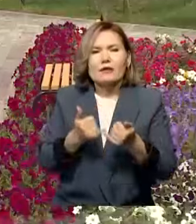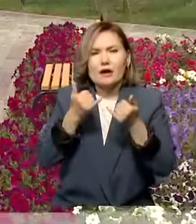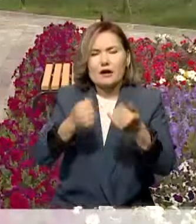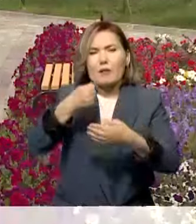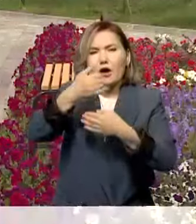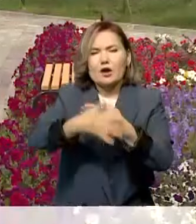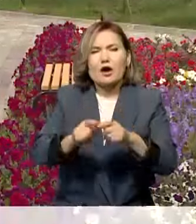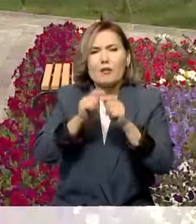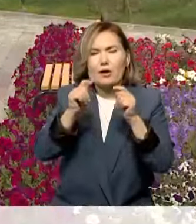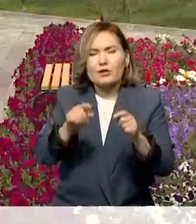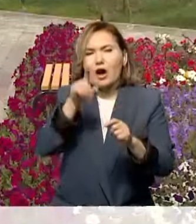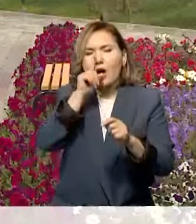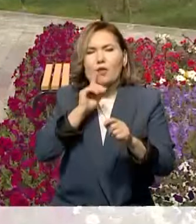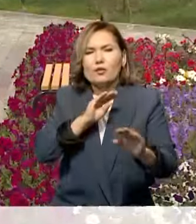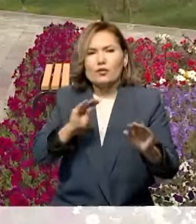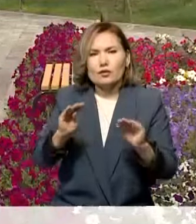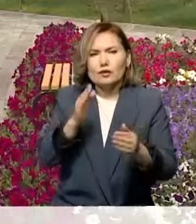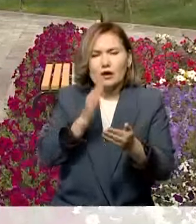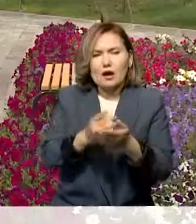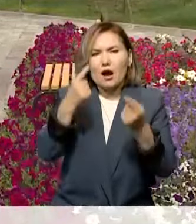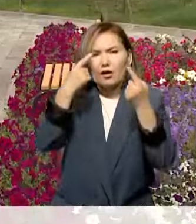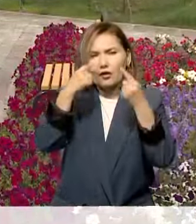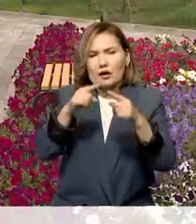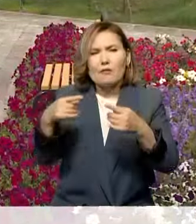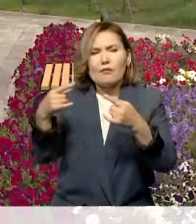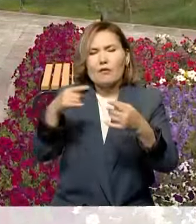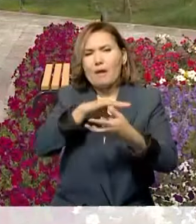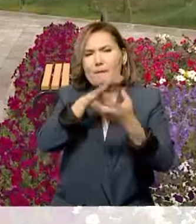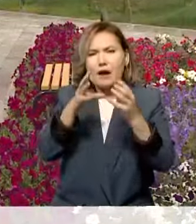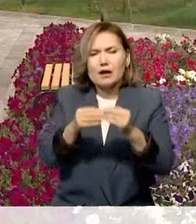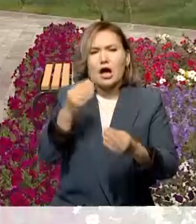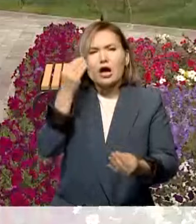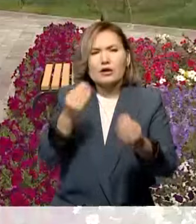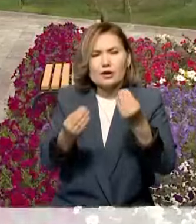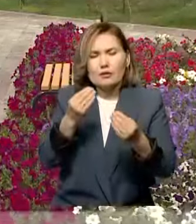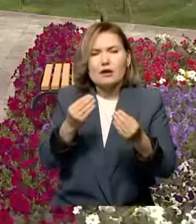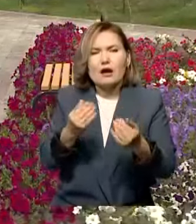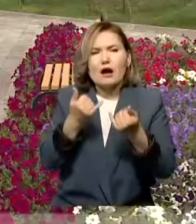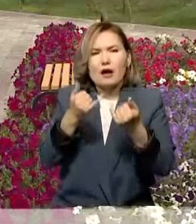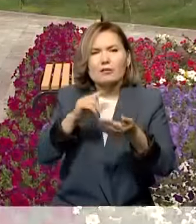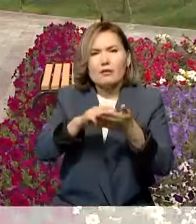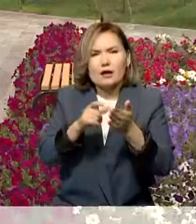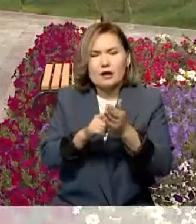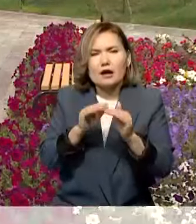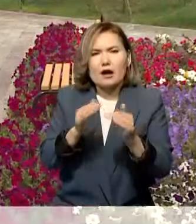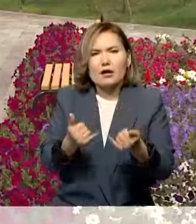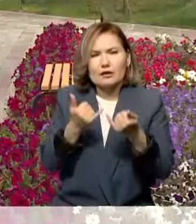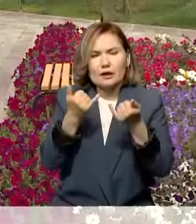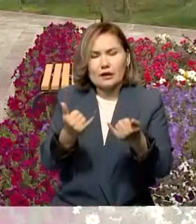жаңа құрылғылар, балаларға арналған ойыншықтар болсын, бөлмелер болсын, жаңа біздің